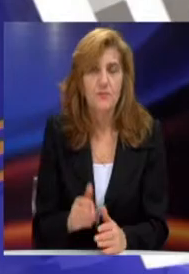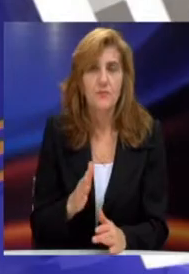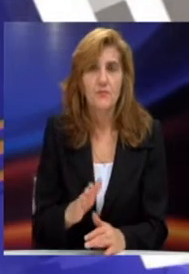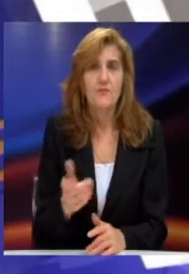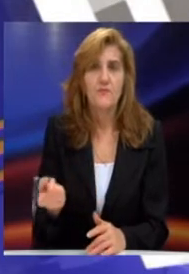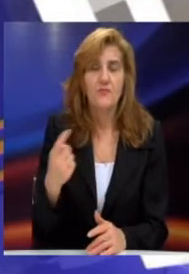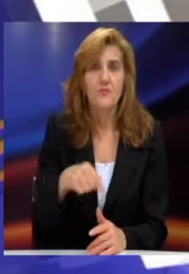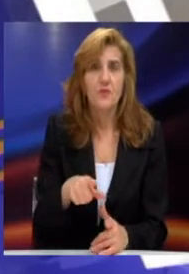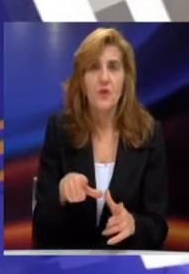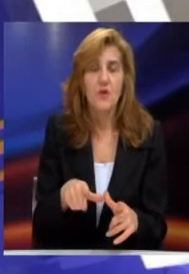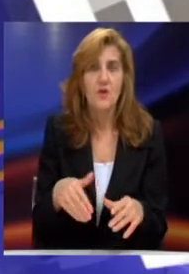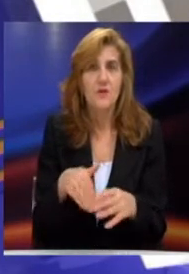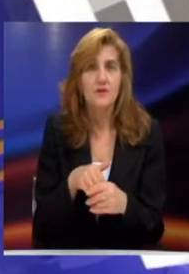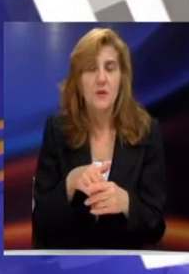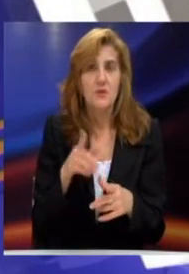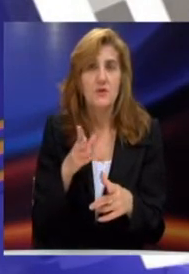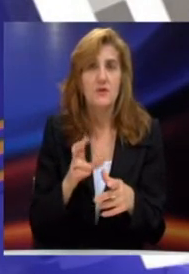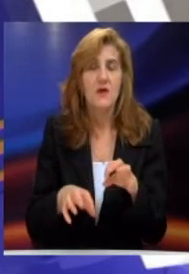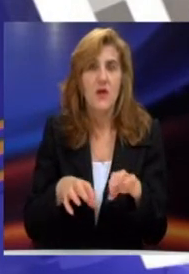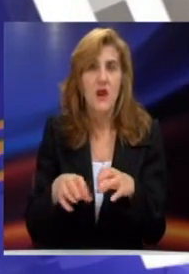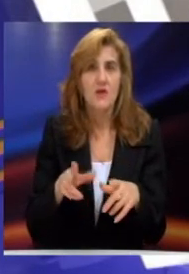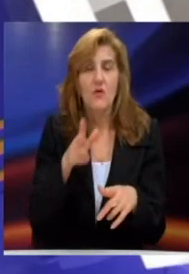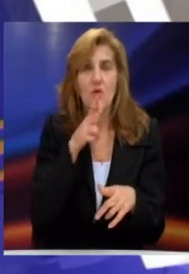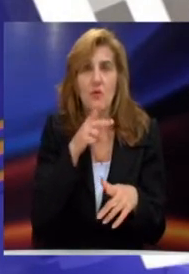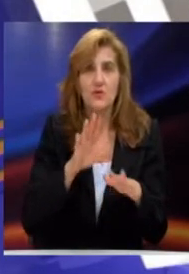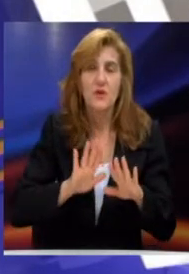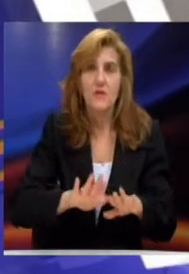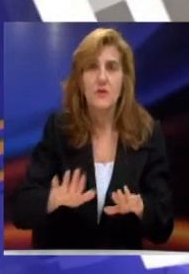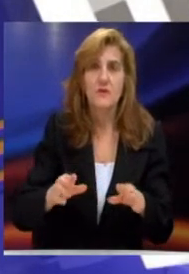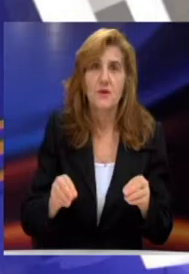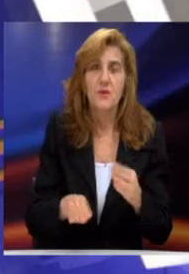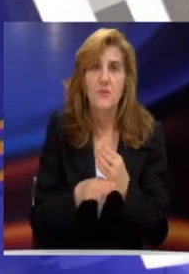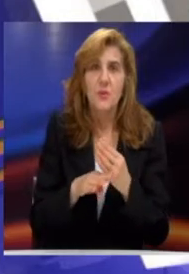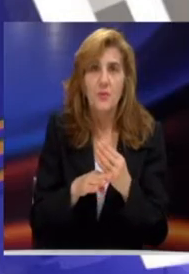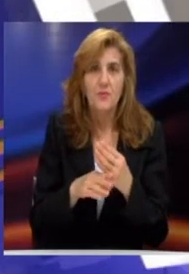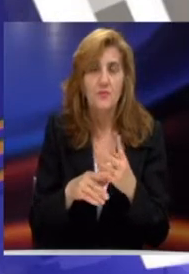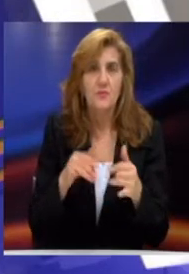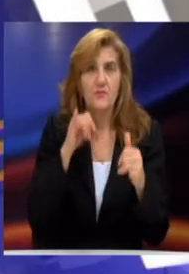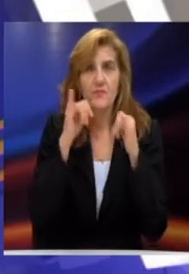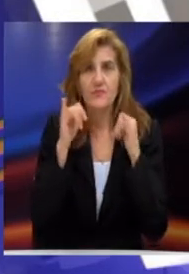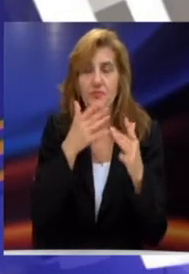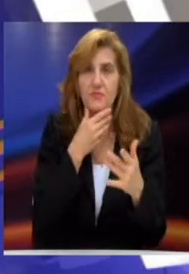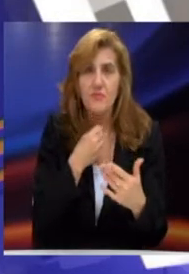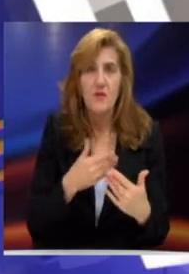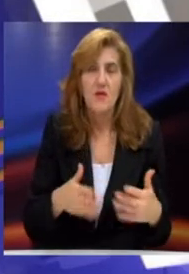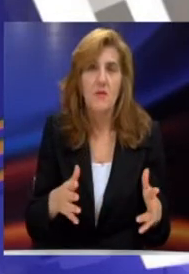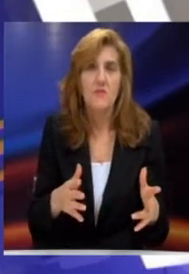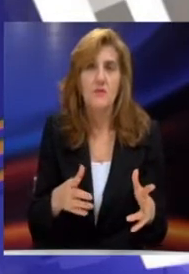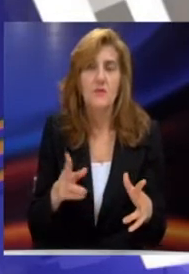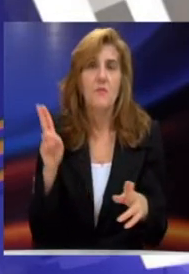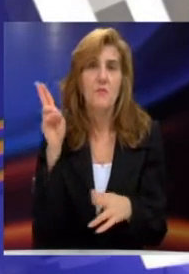se zaposleni radnici ove škole, za budući đake dosta trude. Česti su izleti u Zološki